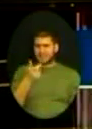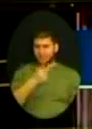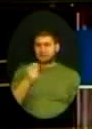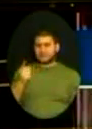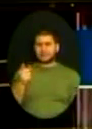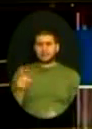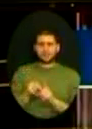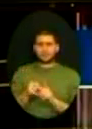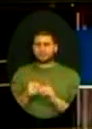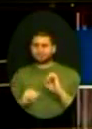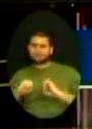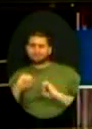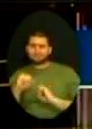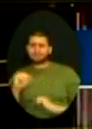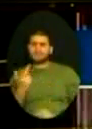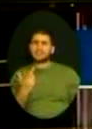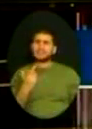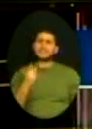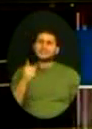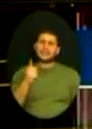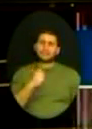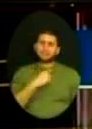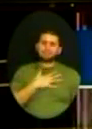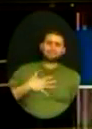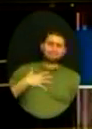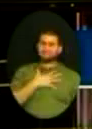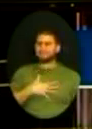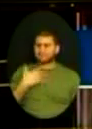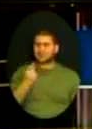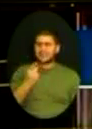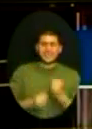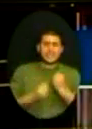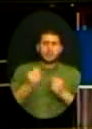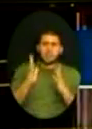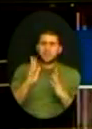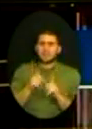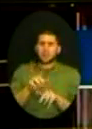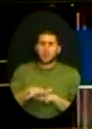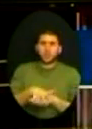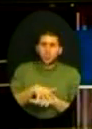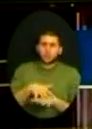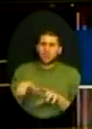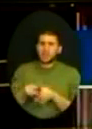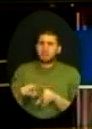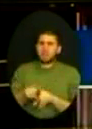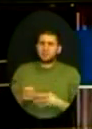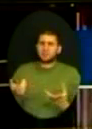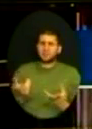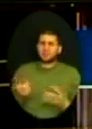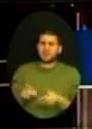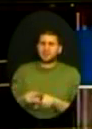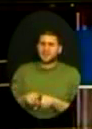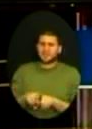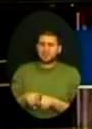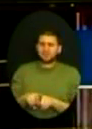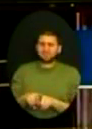שאתה אומר. וזה, זו, הרי זאת אי הנוחות הגדולה, זה הקושי הגדול, ובאמת התחושת, כמו שאתה אומר, את